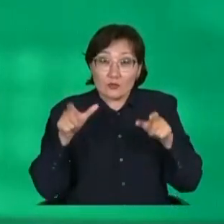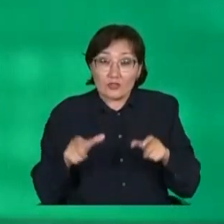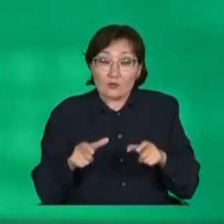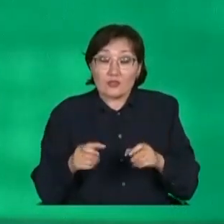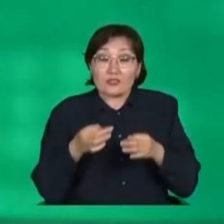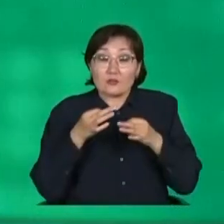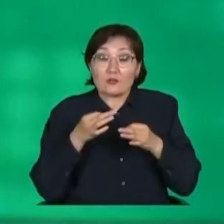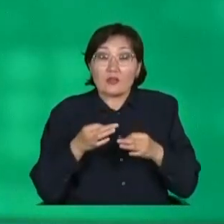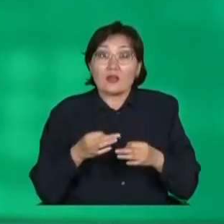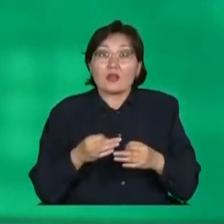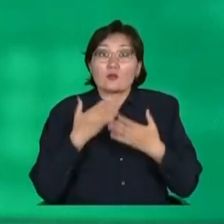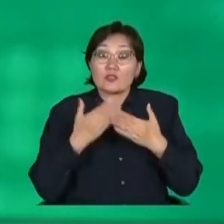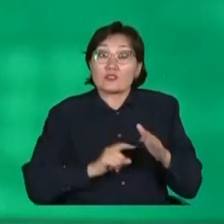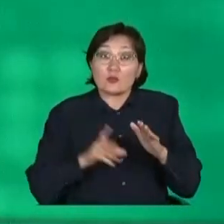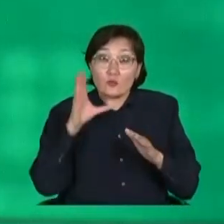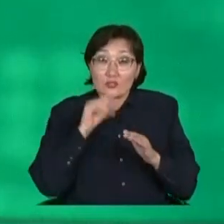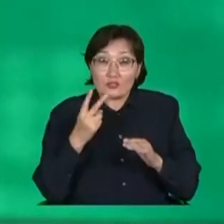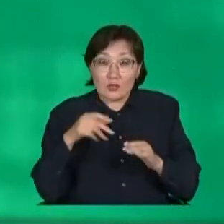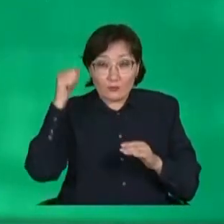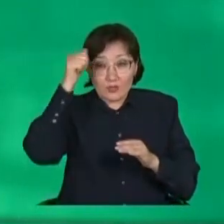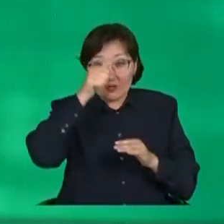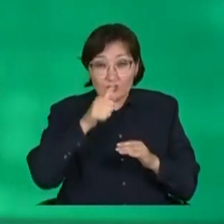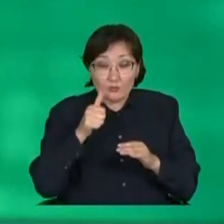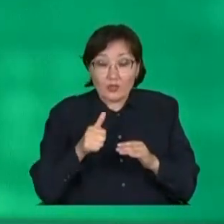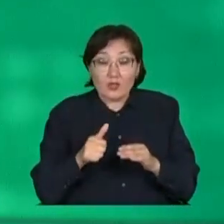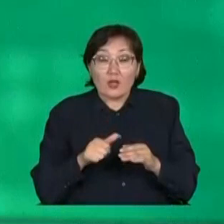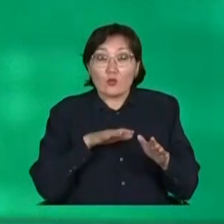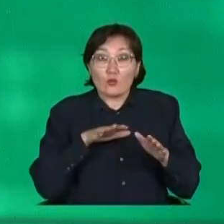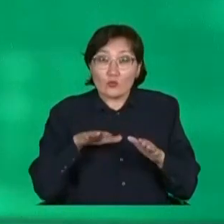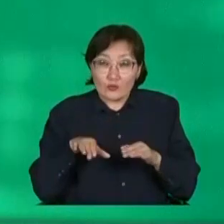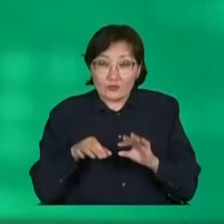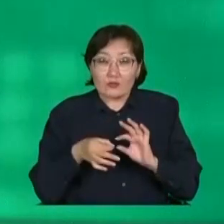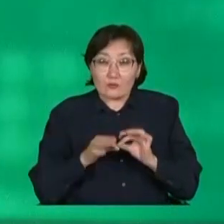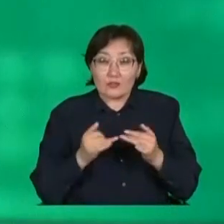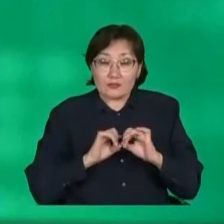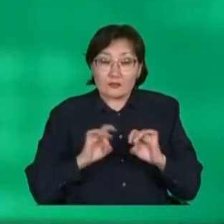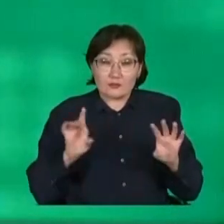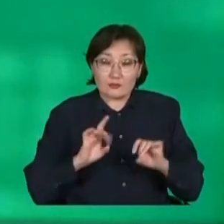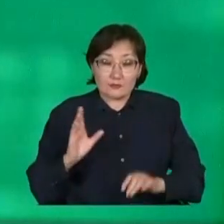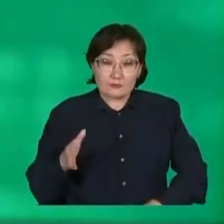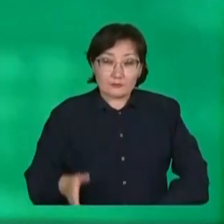бөленді. 25 жылда атқарылған шаруа арнаның өткенімен бүгінін Гүлмұрал Изатқызы тізіп шықты.